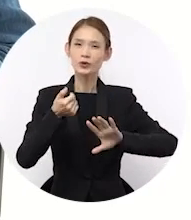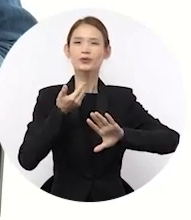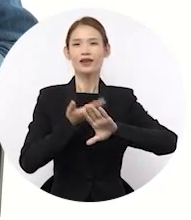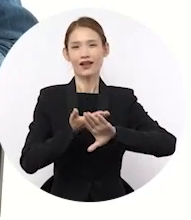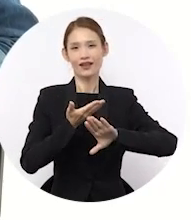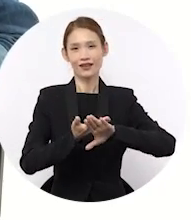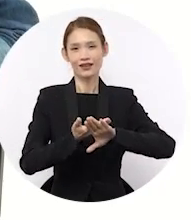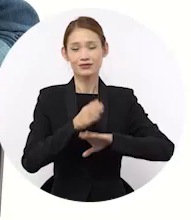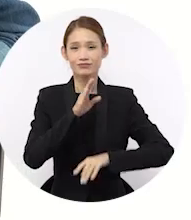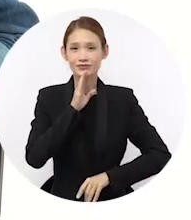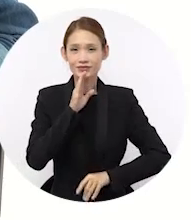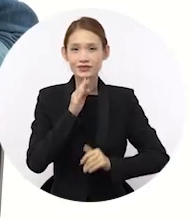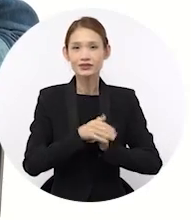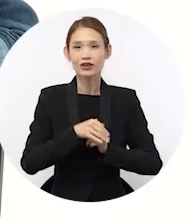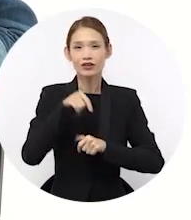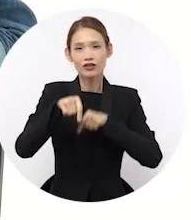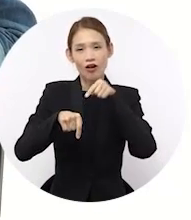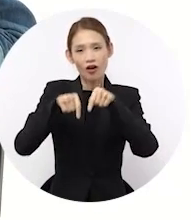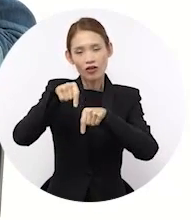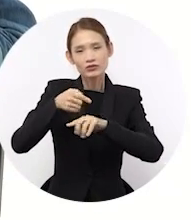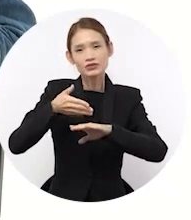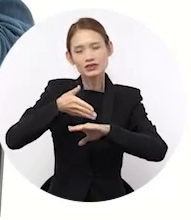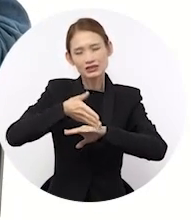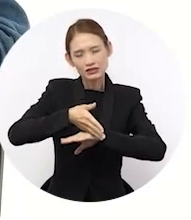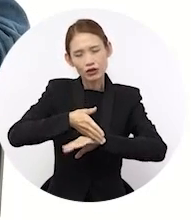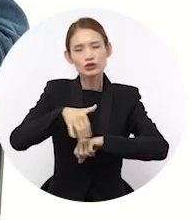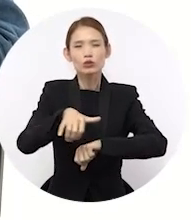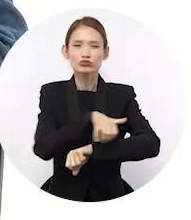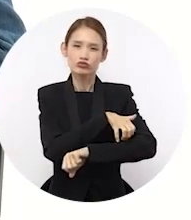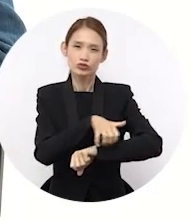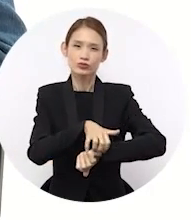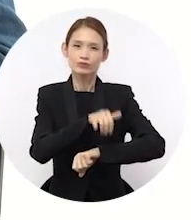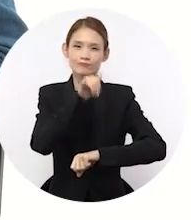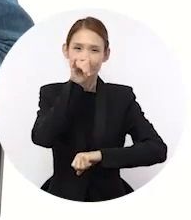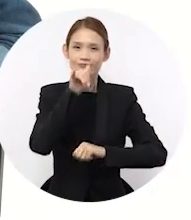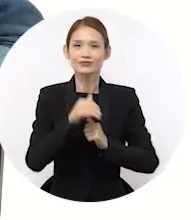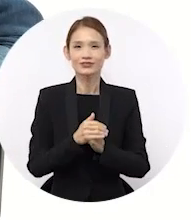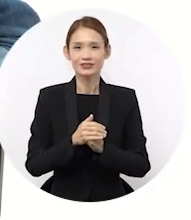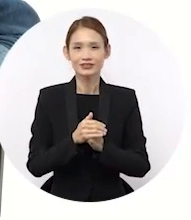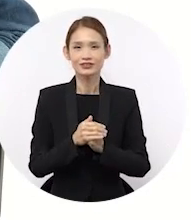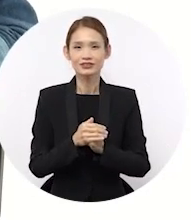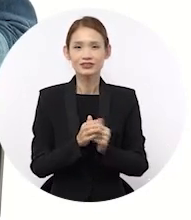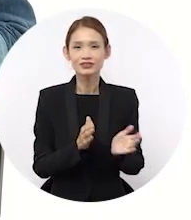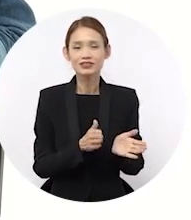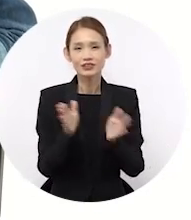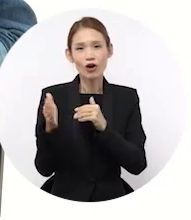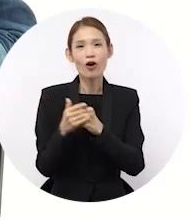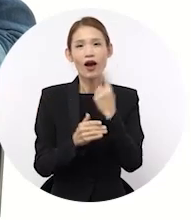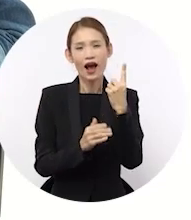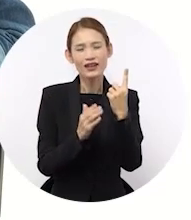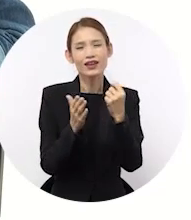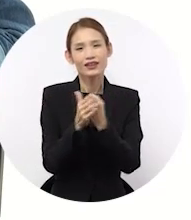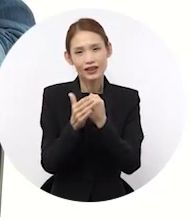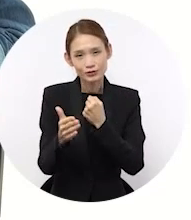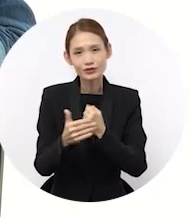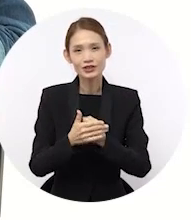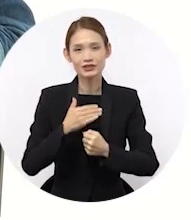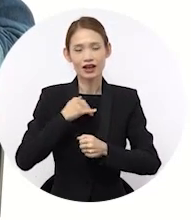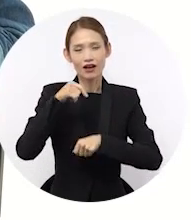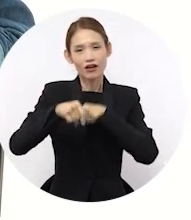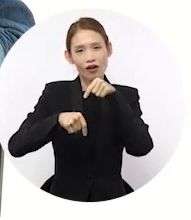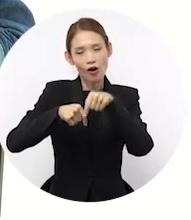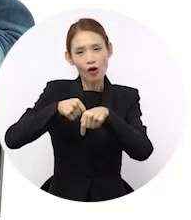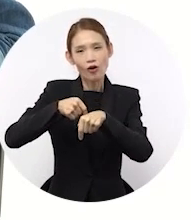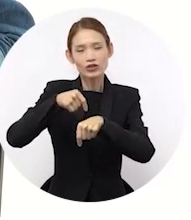모양이 전 다를 뿐인데 그렇게 걸음걸이가 느려서 불편할 때도 있긴 있어요. 근데 그렇다고 그 하나 때문에 제가